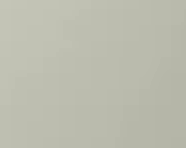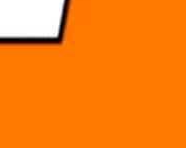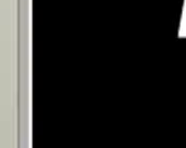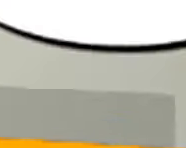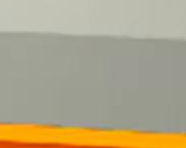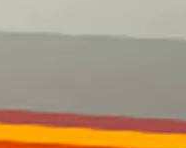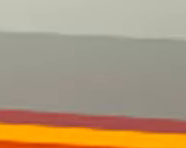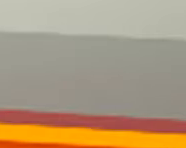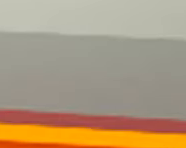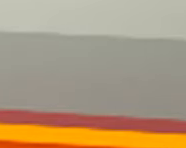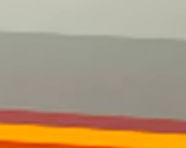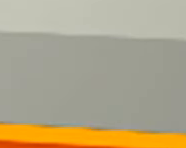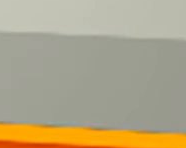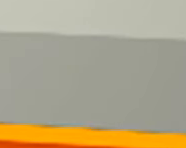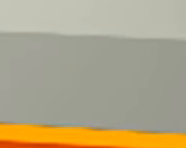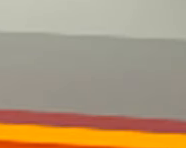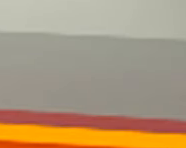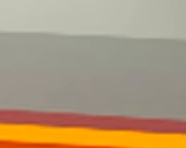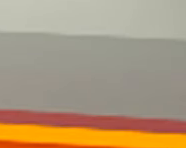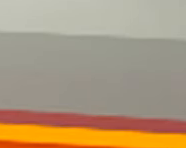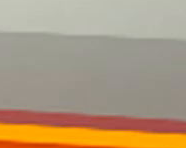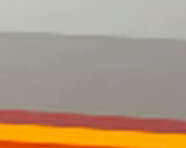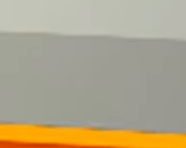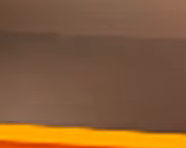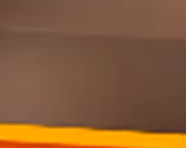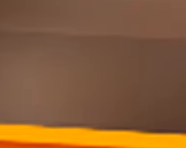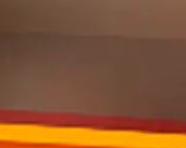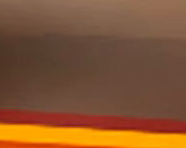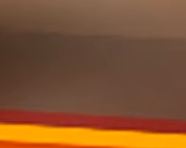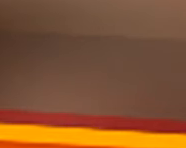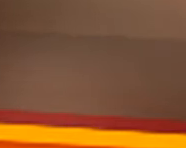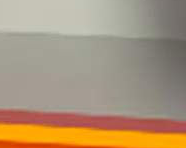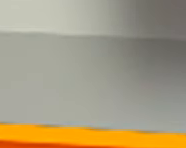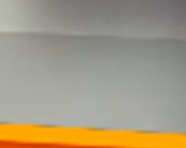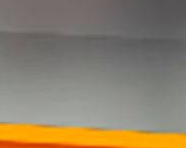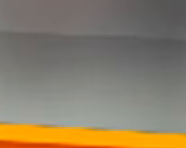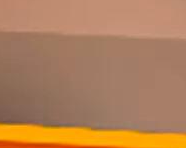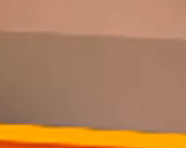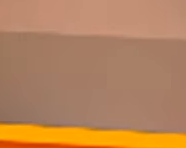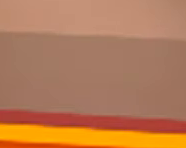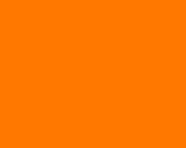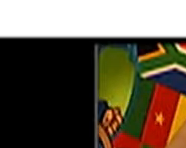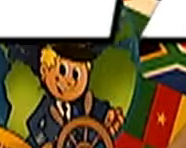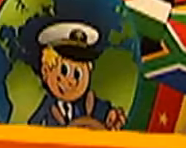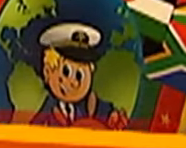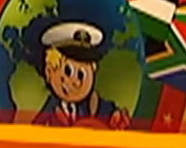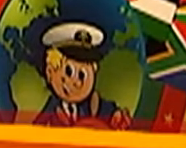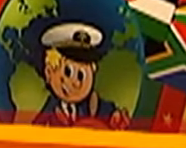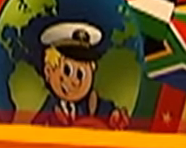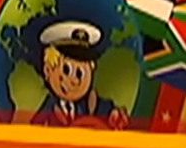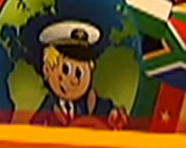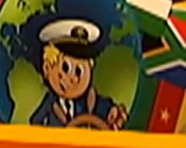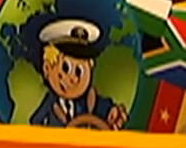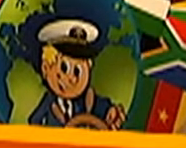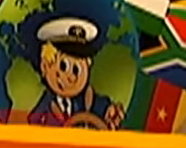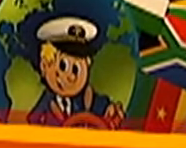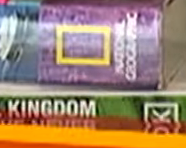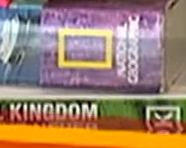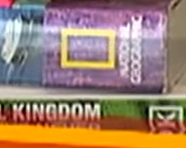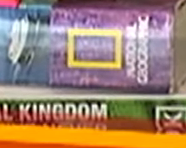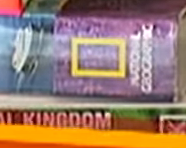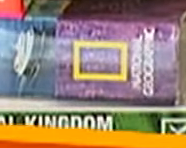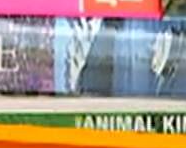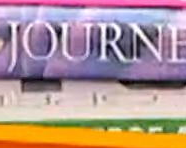Susunod, kilalanin ng komedyanteng Katoliko na good vibes ang hatid sa mga netizen. Mga bagsak presyong